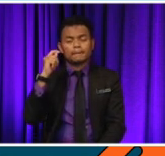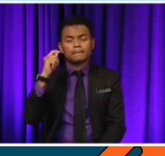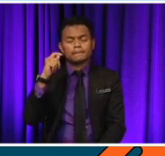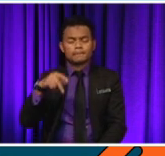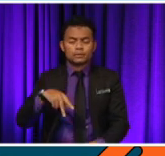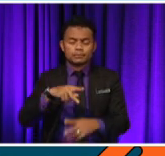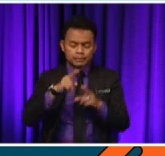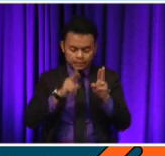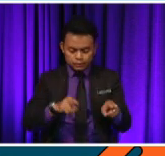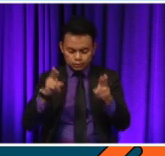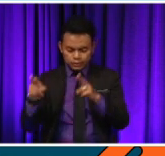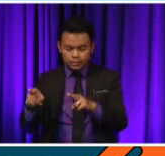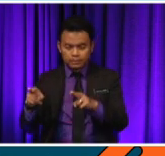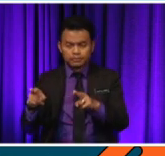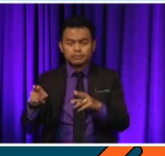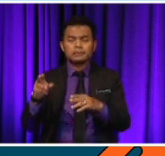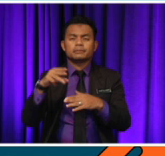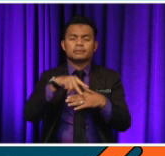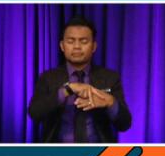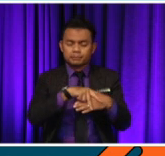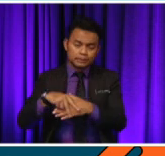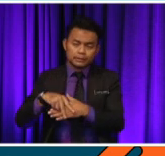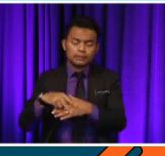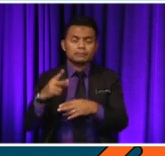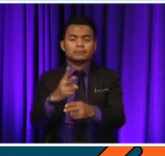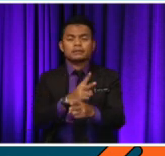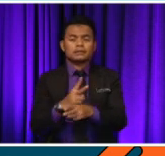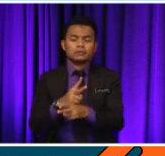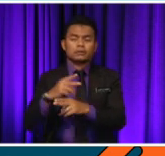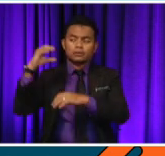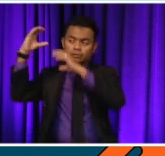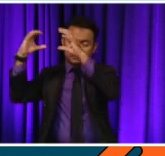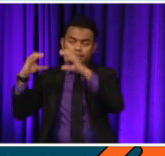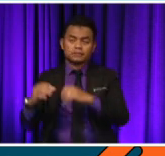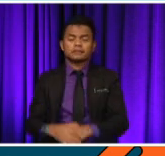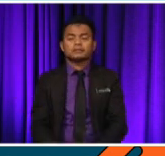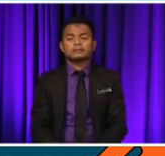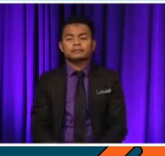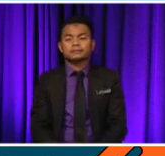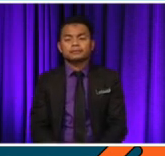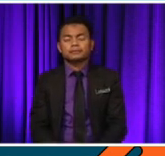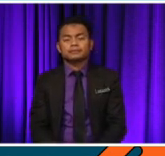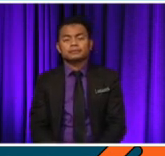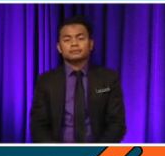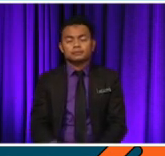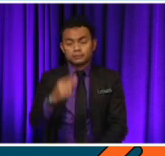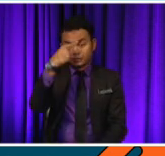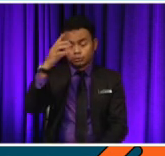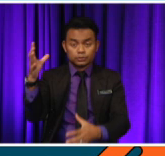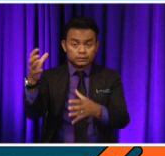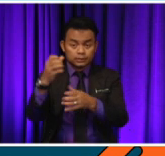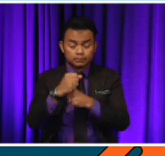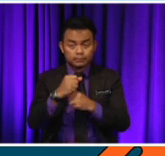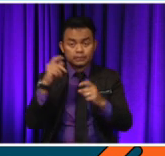sumber-sumber organisasi kalau salah satu diberikan masih boleh kita ambil kira untuk berikan marka untuk mencapai tujuan dan